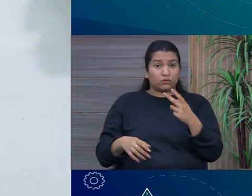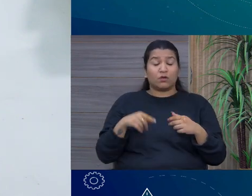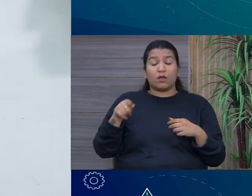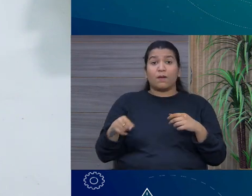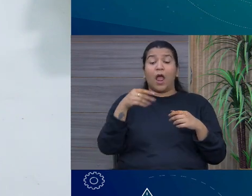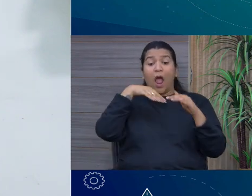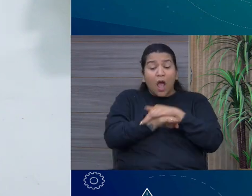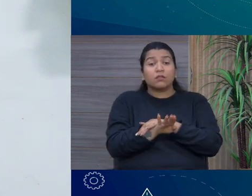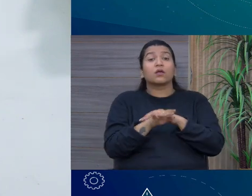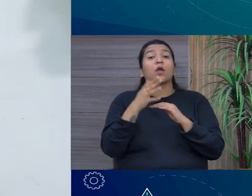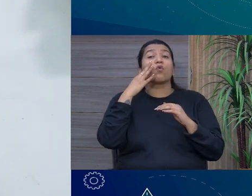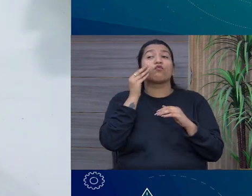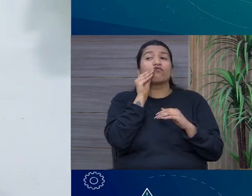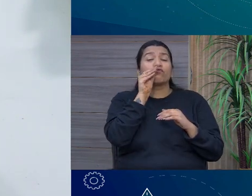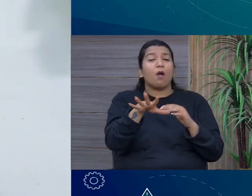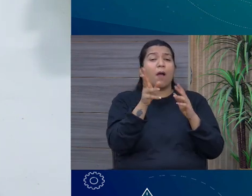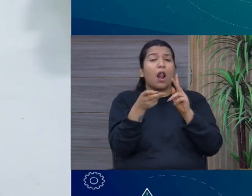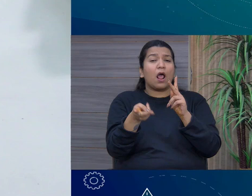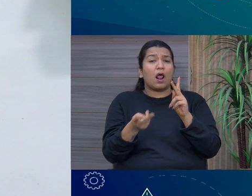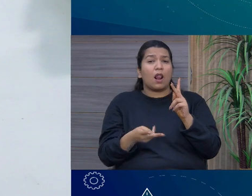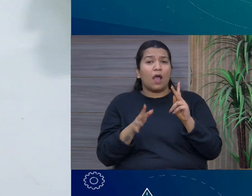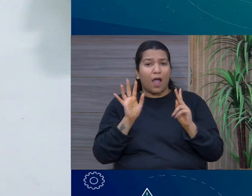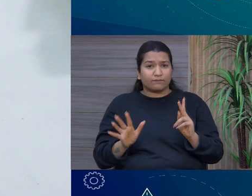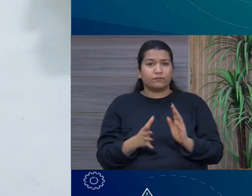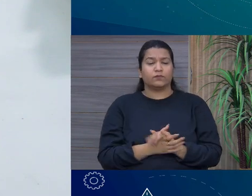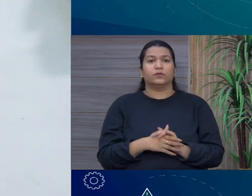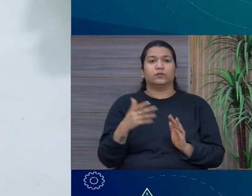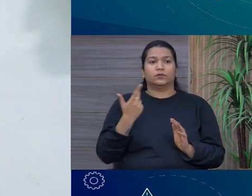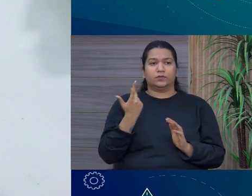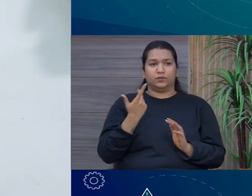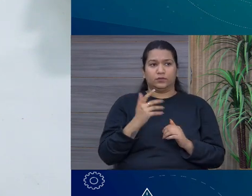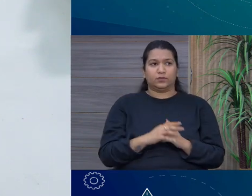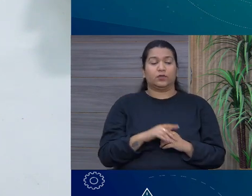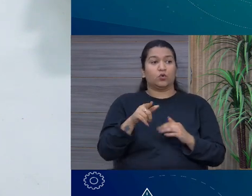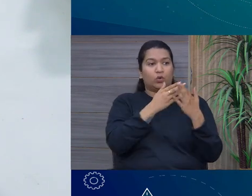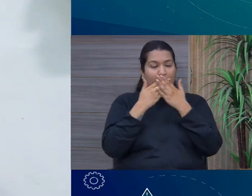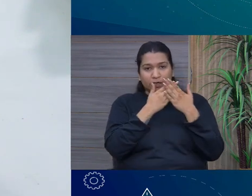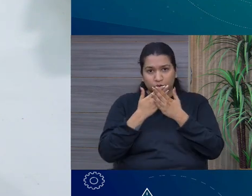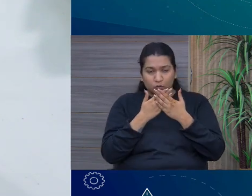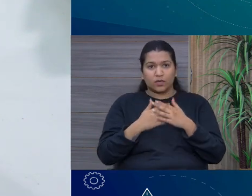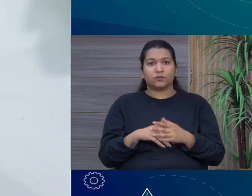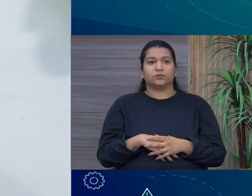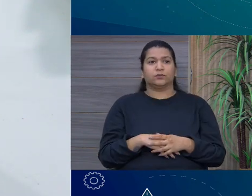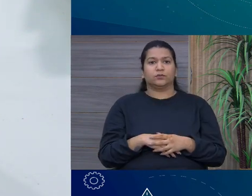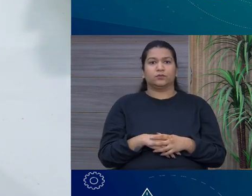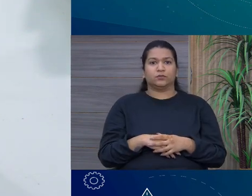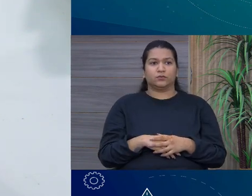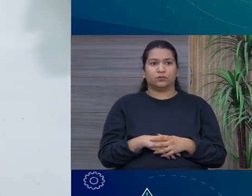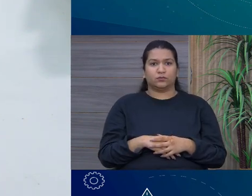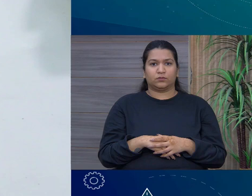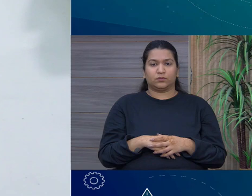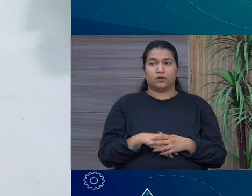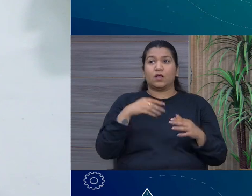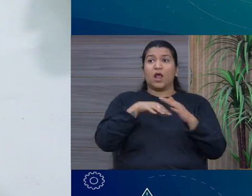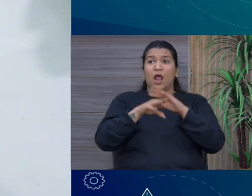अलग अलग जानकारियाँ थीं, जैसे अगर हम जैन शिक्षण की बात कर रहे हैं तो उनके प्रिंसिपल्स, उनकी शिक्षाएं, उनके क्रियाकलाप, उनके धर्म से